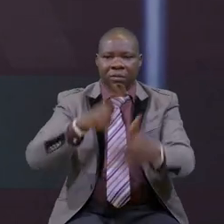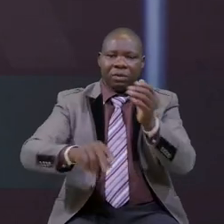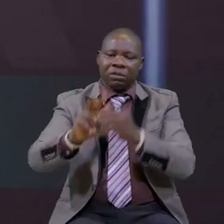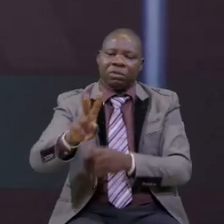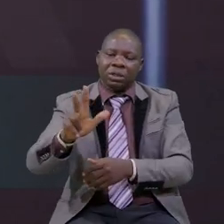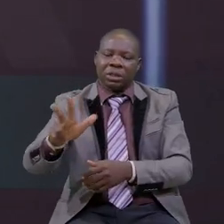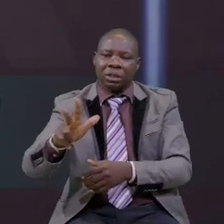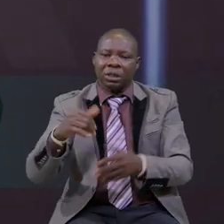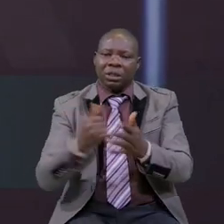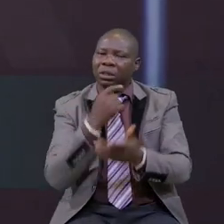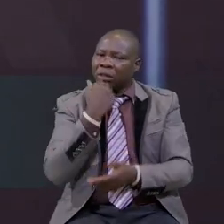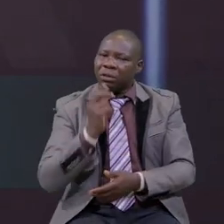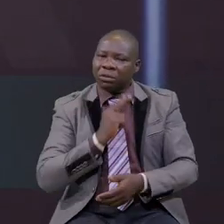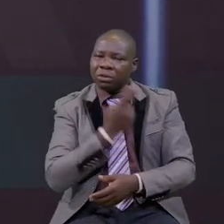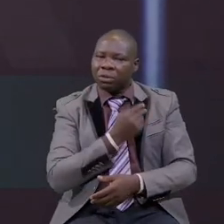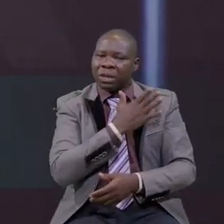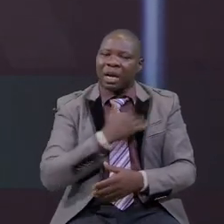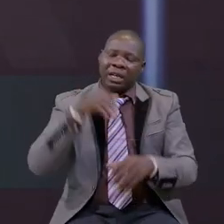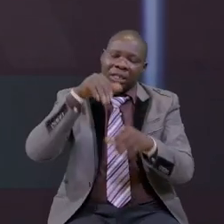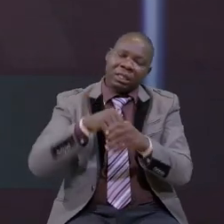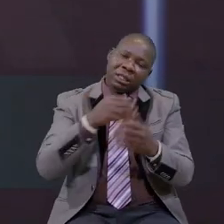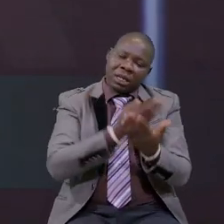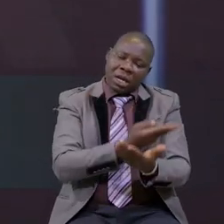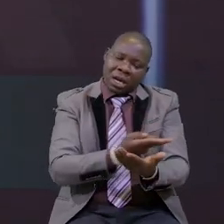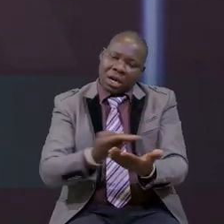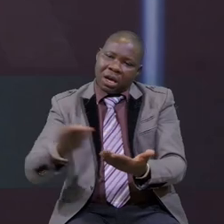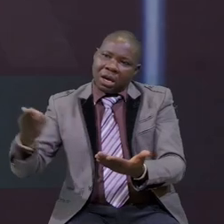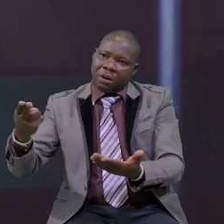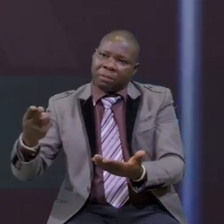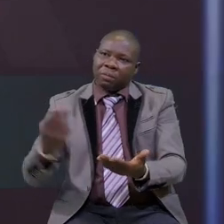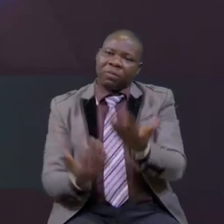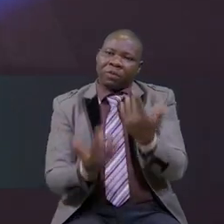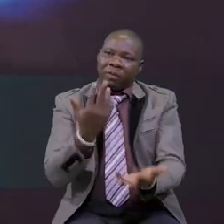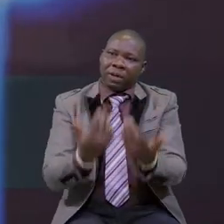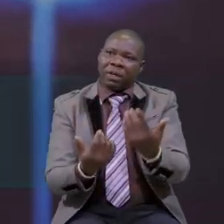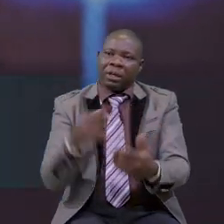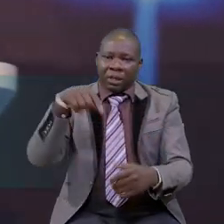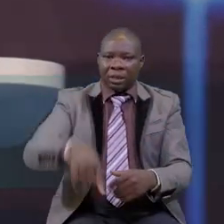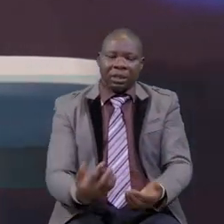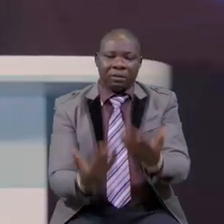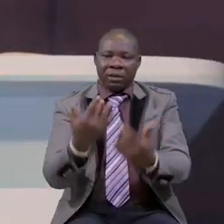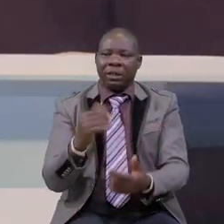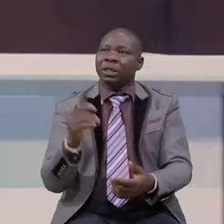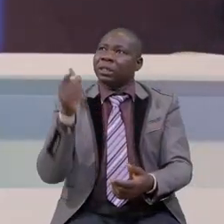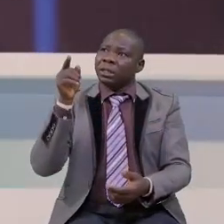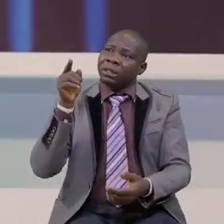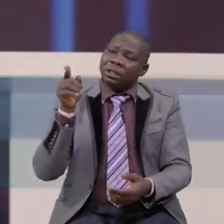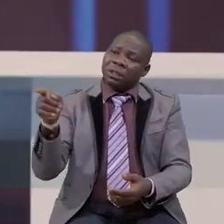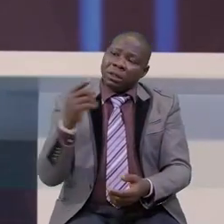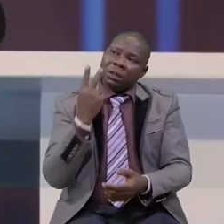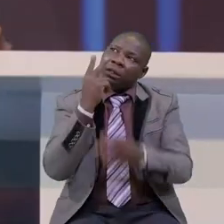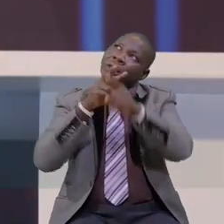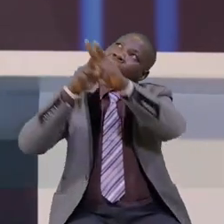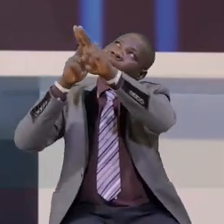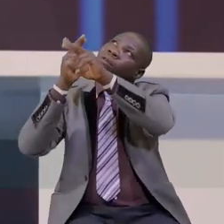Verset 23, on nous dit, dans le séjour des morts, il leva les yeux. Comment sauras-tu que la